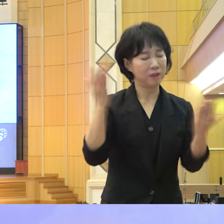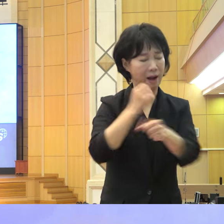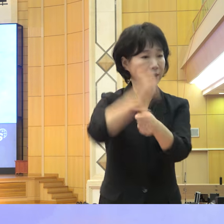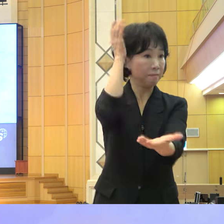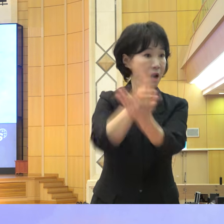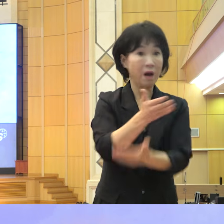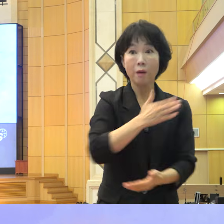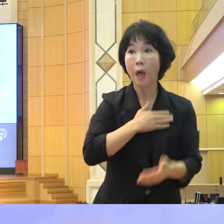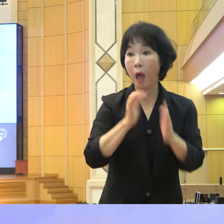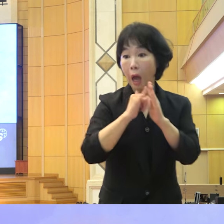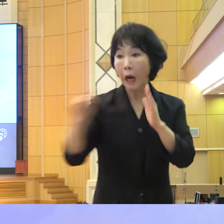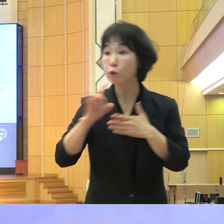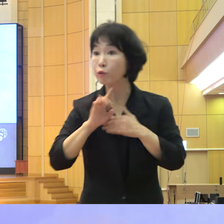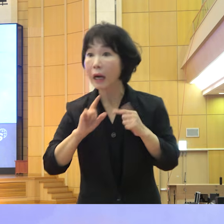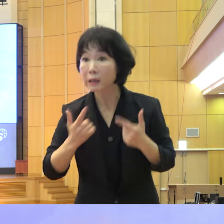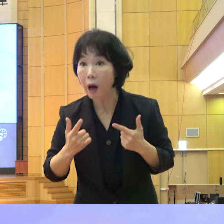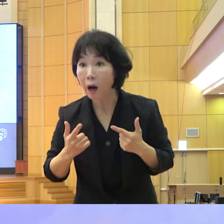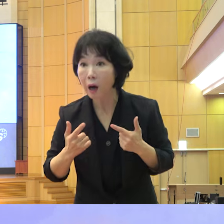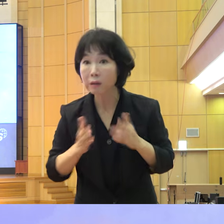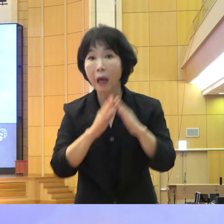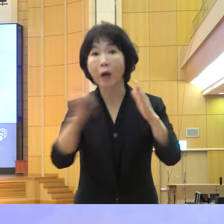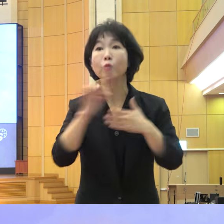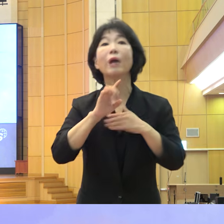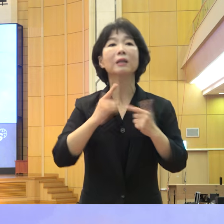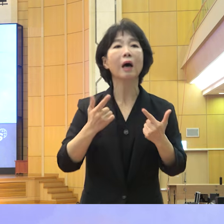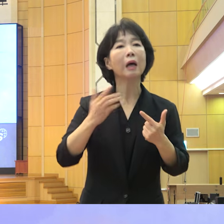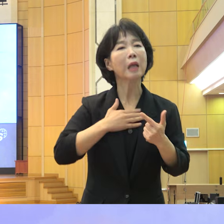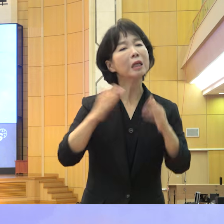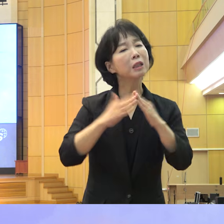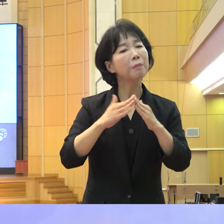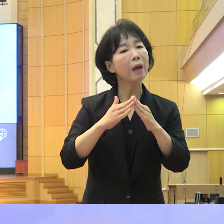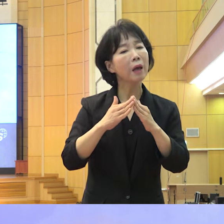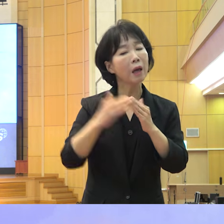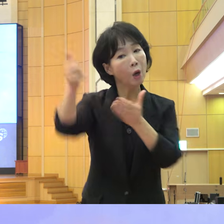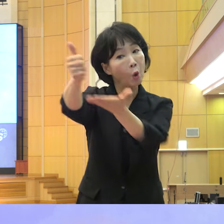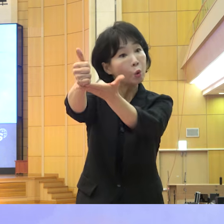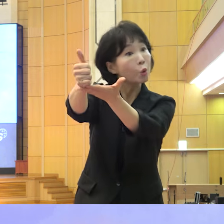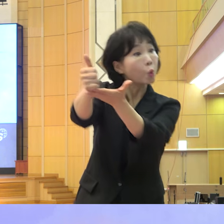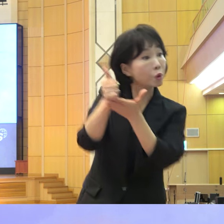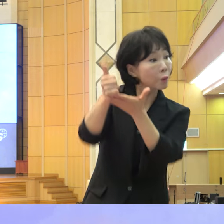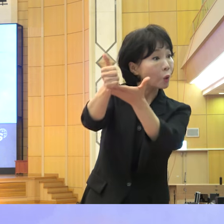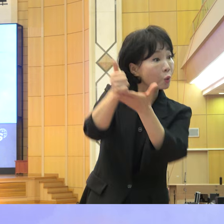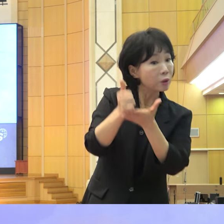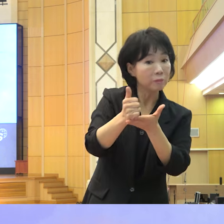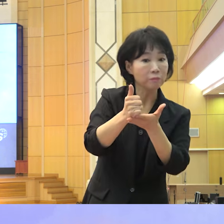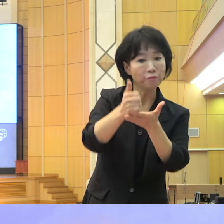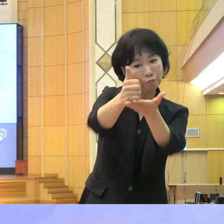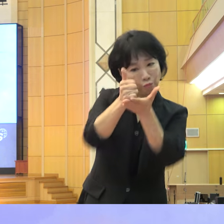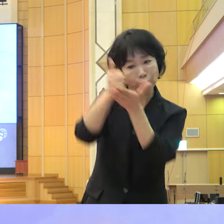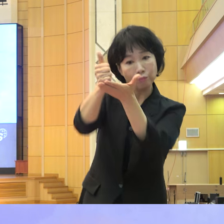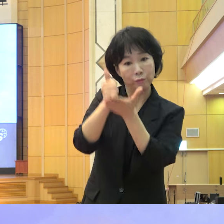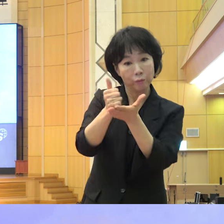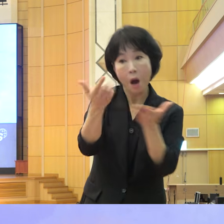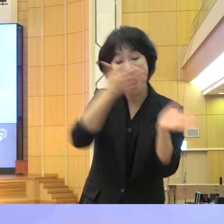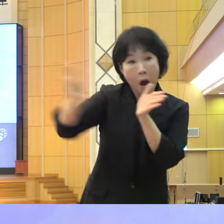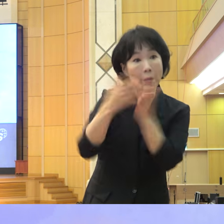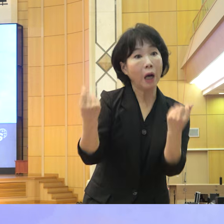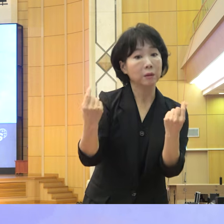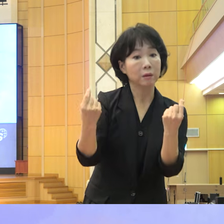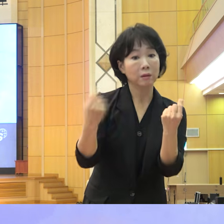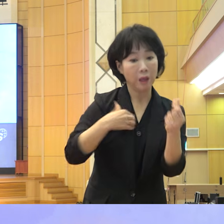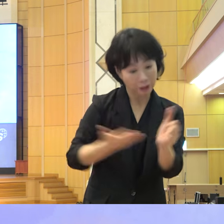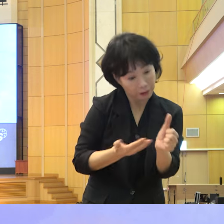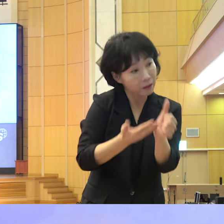내 가족뿐만 아니라 내 집에 모아는 객이, 나그네 객이라도, 또는 내 집에